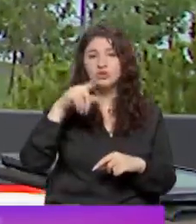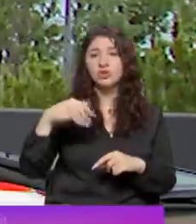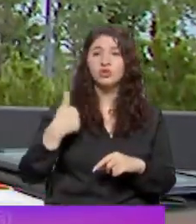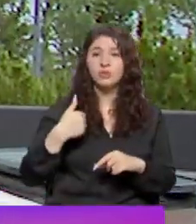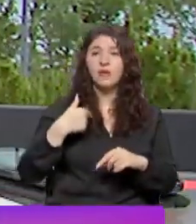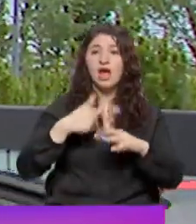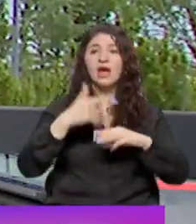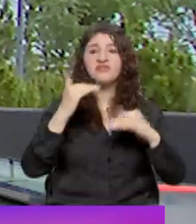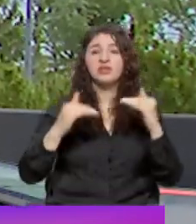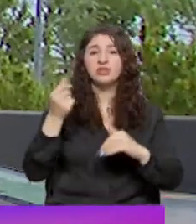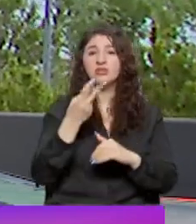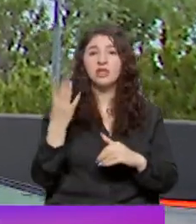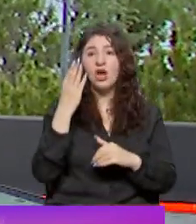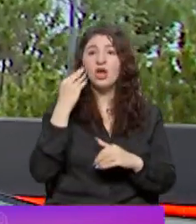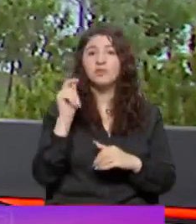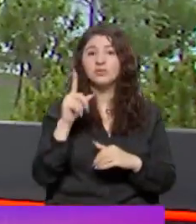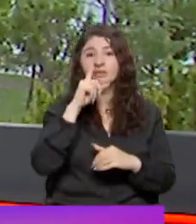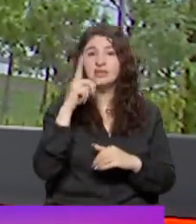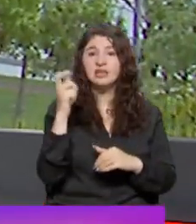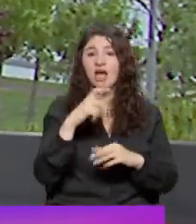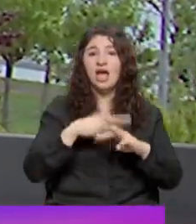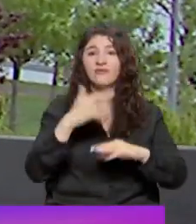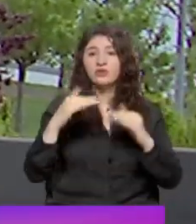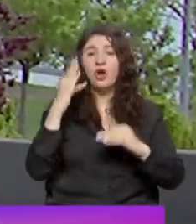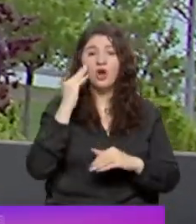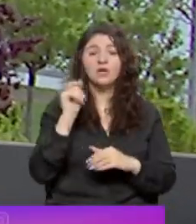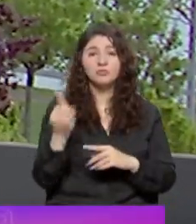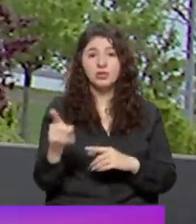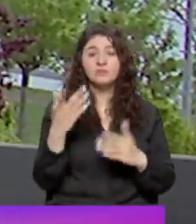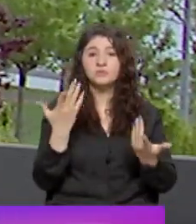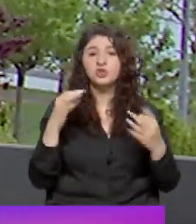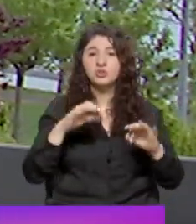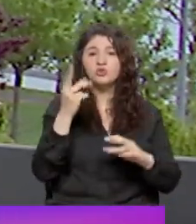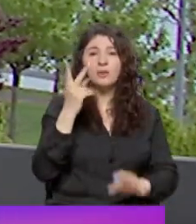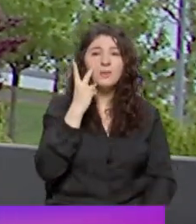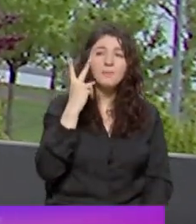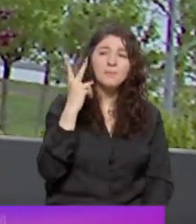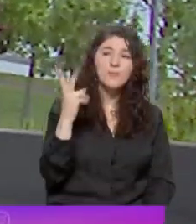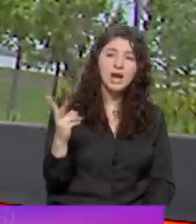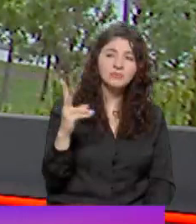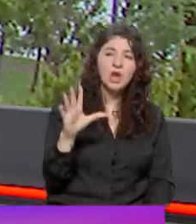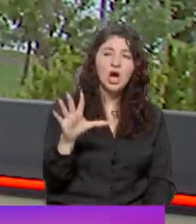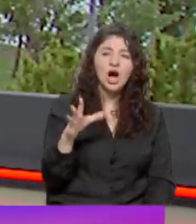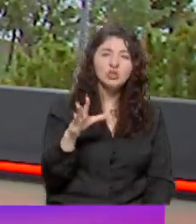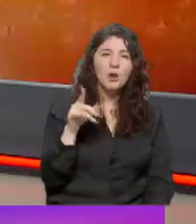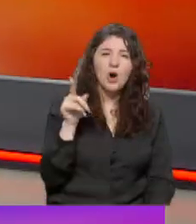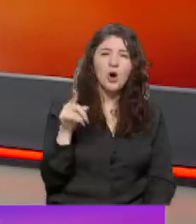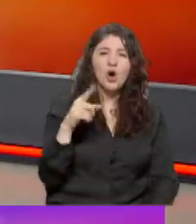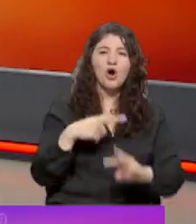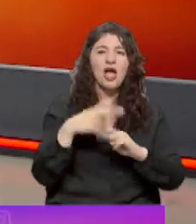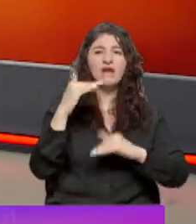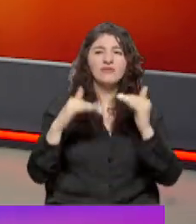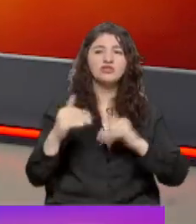enflasyon rakamlarını öğreneceğiz nisan ayı enflasyon öğreneceğiz Şimdi şöyle bir baktığımızda acaba o